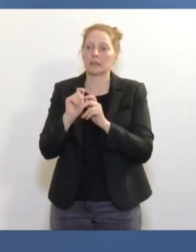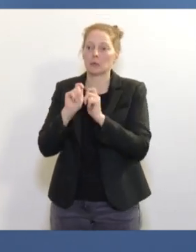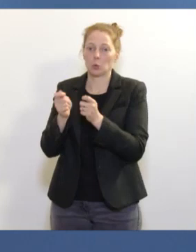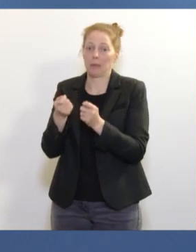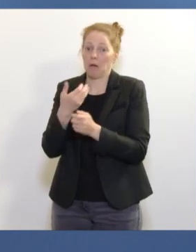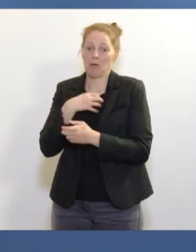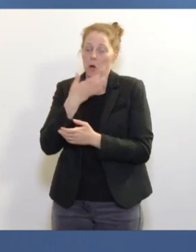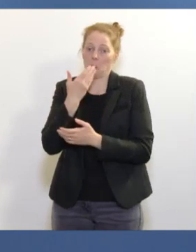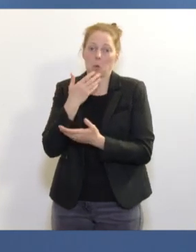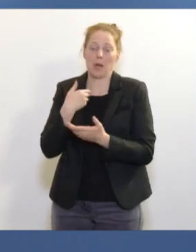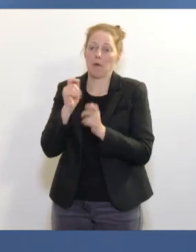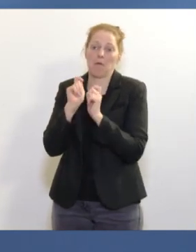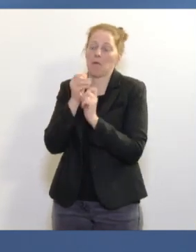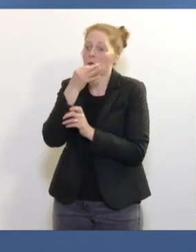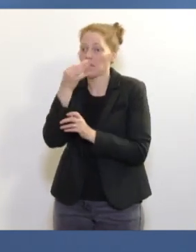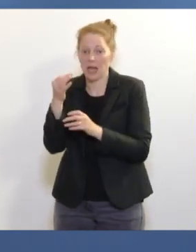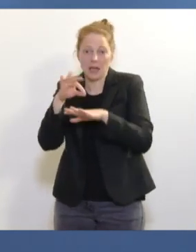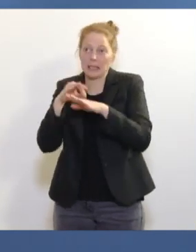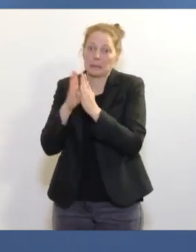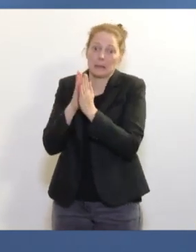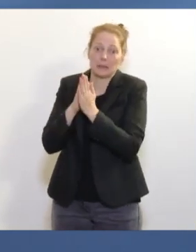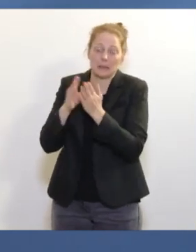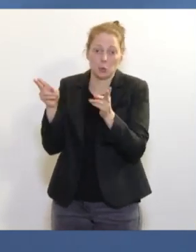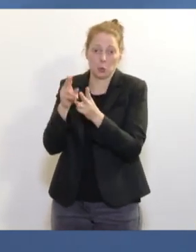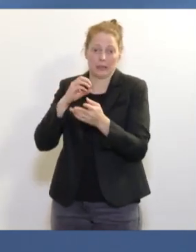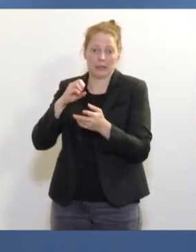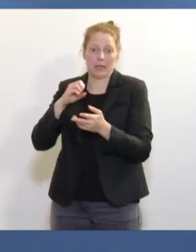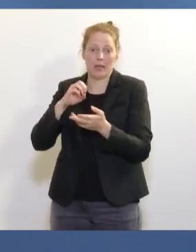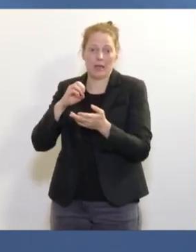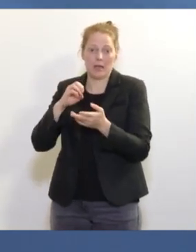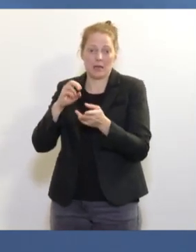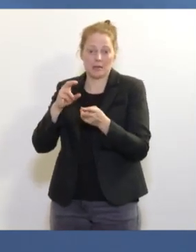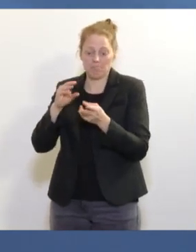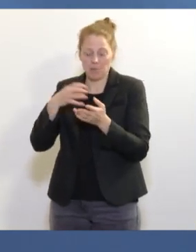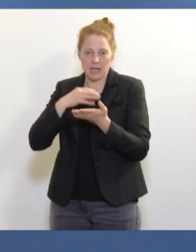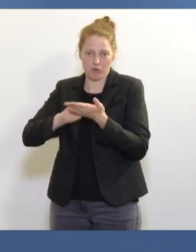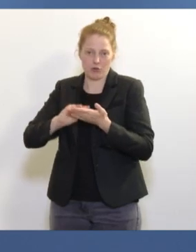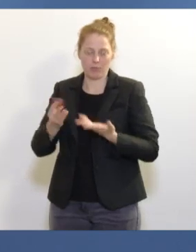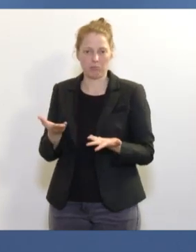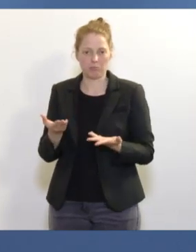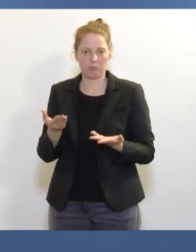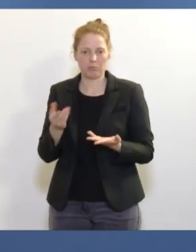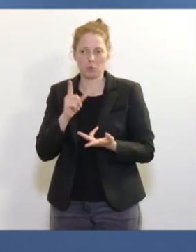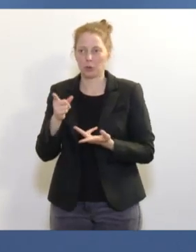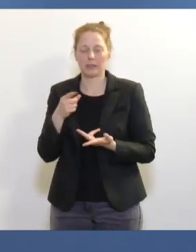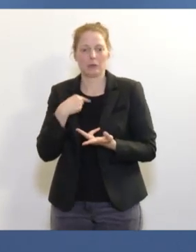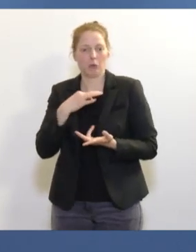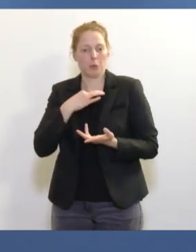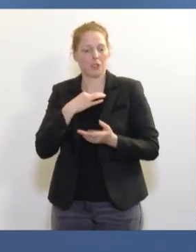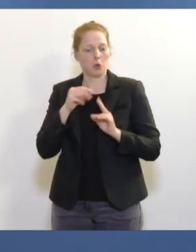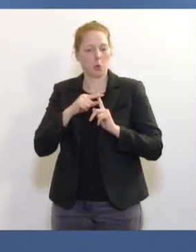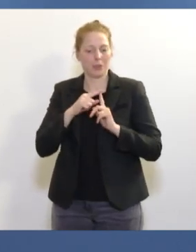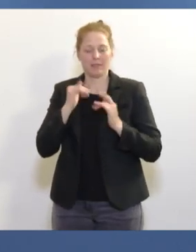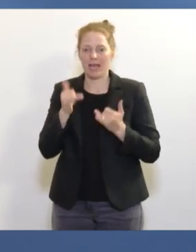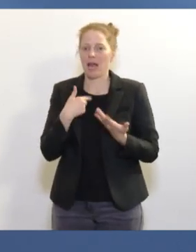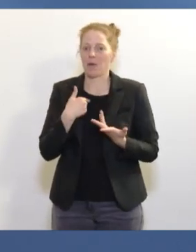Kranker verschafft sich vielleicht selber einen individuellen Vorteil, mehr bedreht sich die Allgemeinheit. Natürlich, ich kann so eine